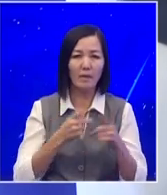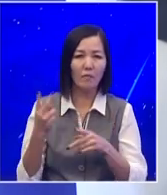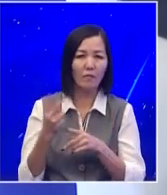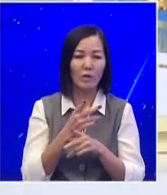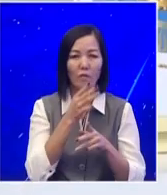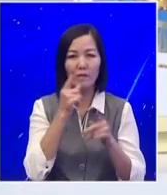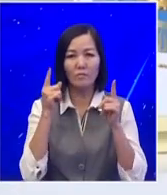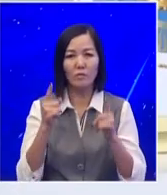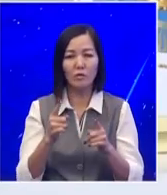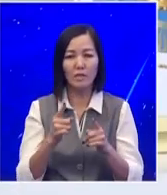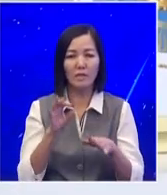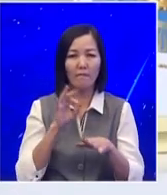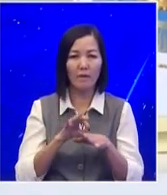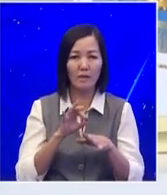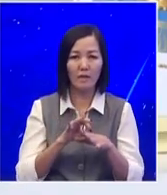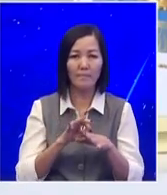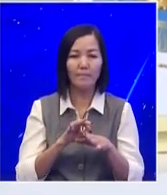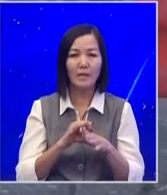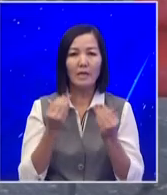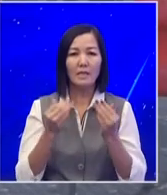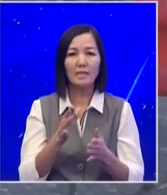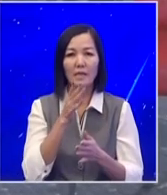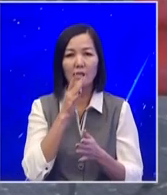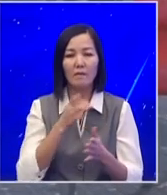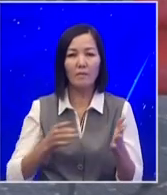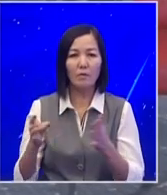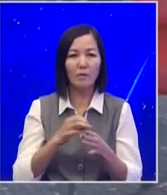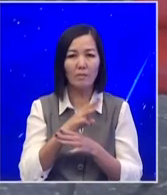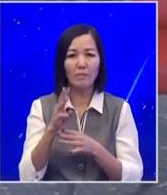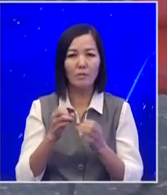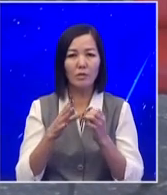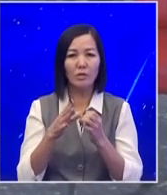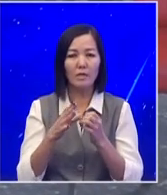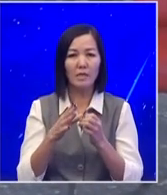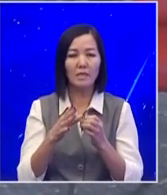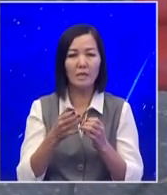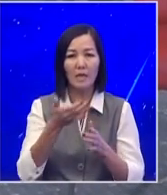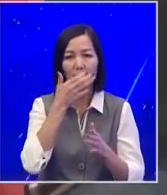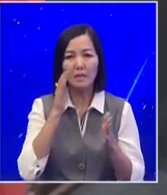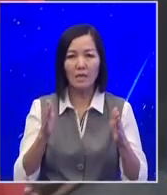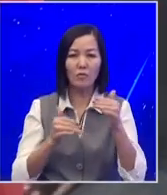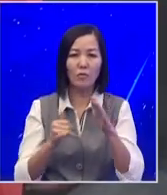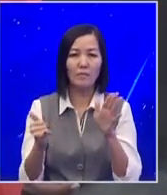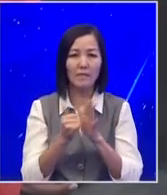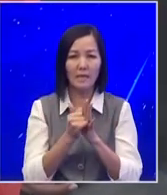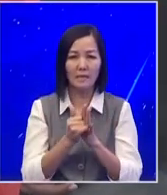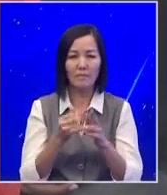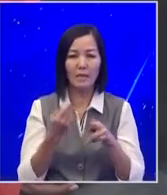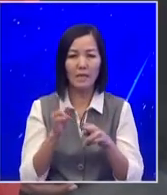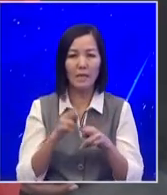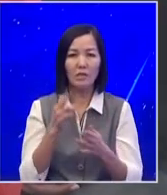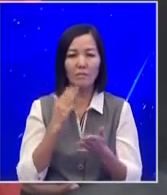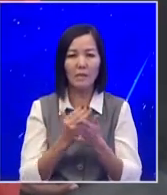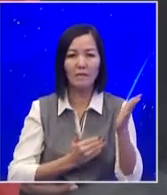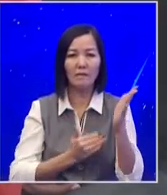на подготовку ко второй возможной волне коронавируса. В настоящее время регион обеспечен 14 кислородными